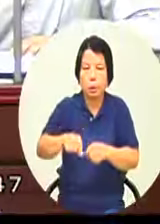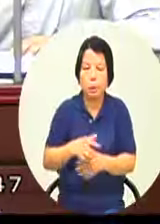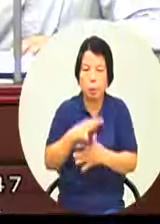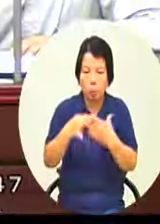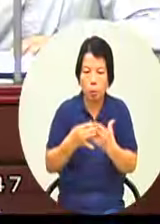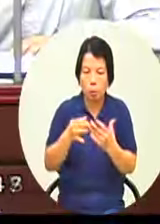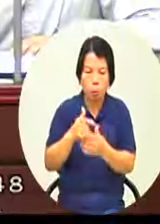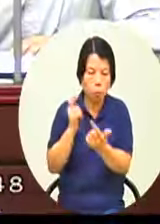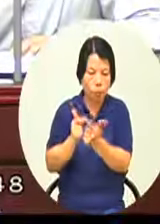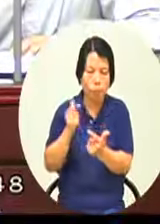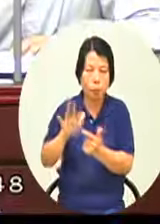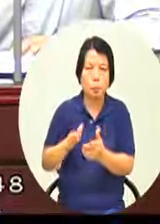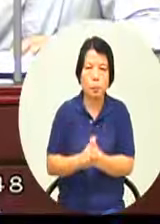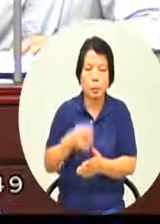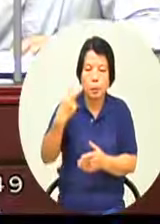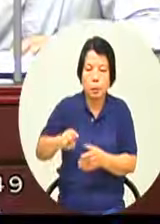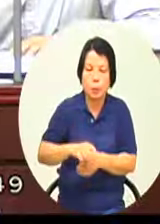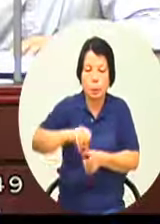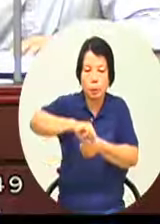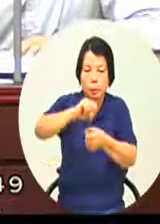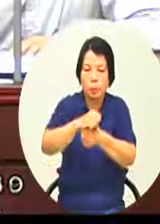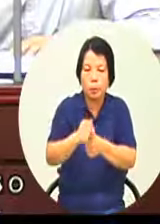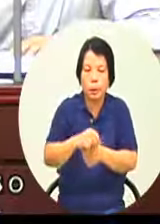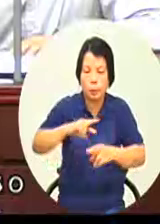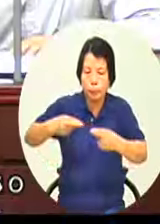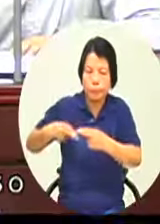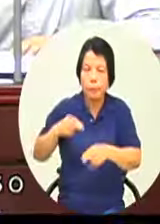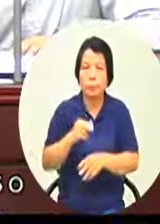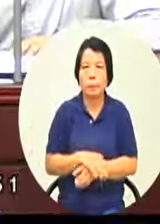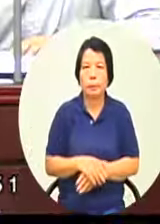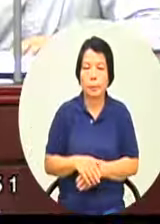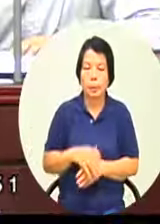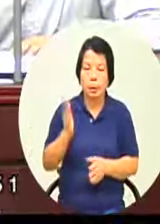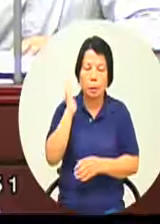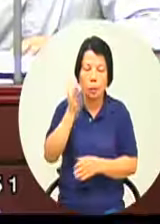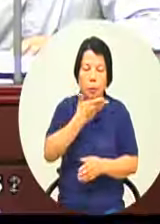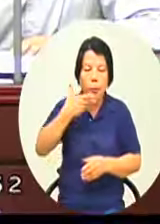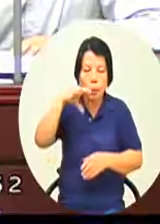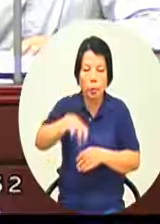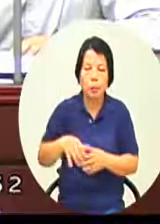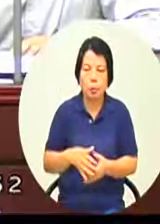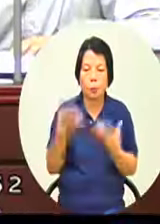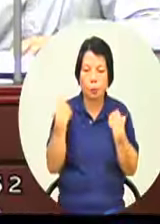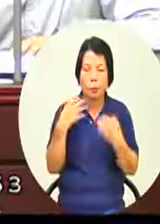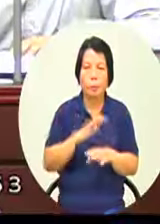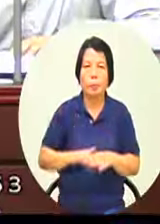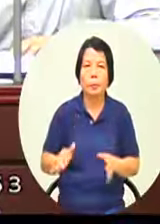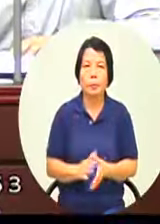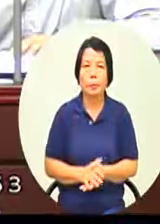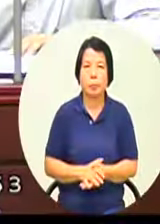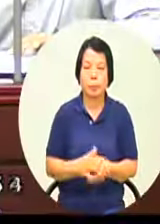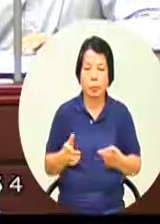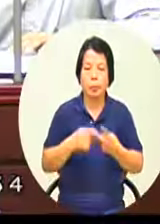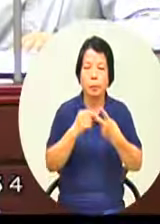件，那如果说能够再把它做一些相关的改善，这个部分水利局会去做。那刚刚有提到